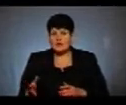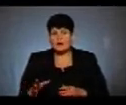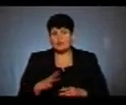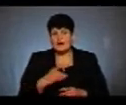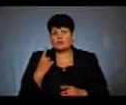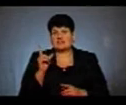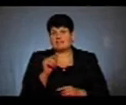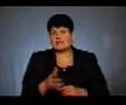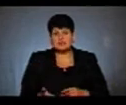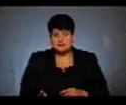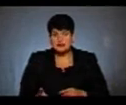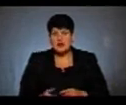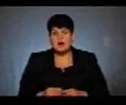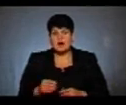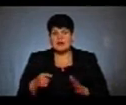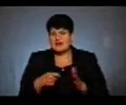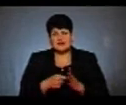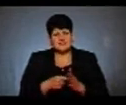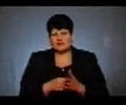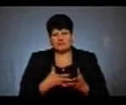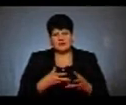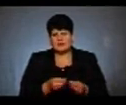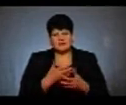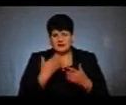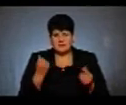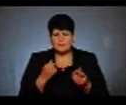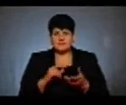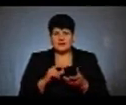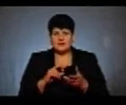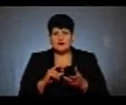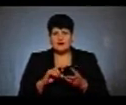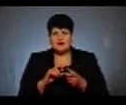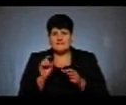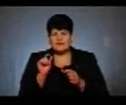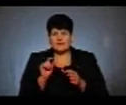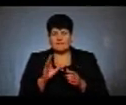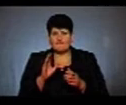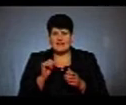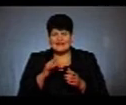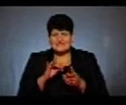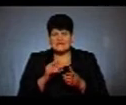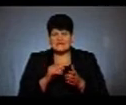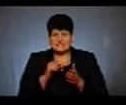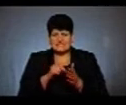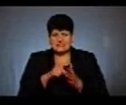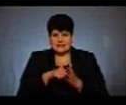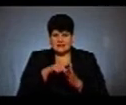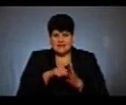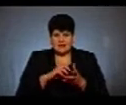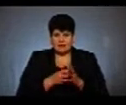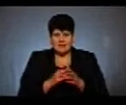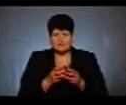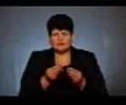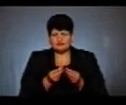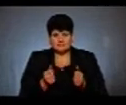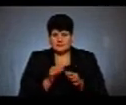один виліт. А на саму вакцину вона не впливає. Тому що капсула, вакцина знаходиться в капсулі, і розмокнути та прината також не може так скоро. Так